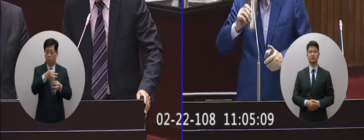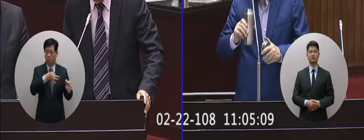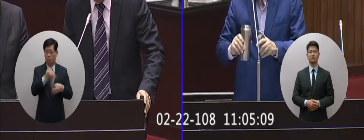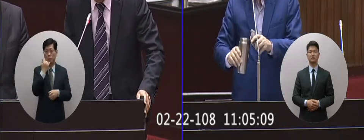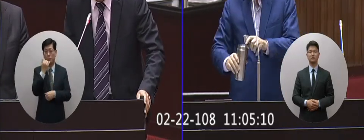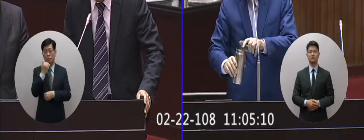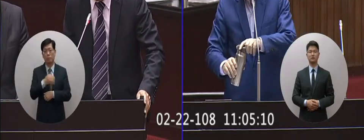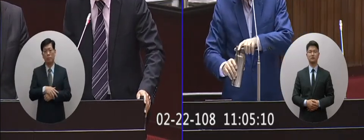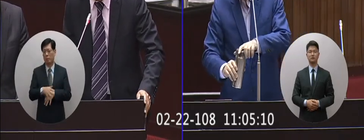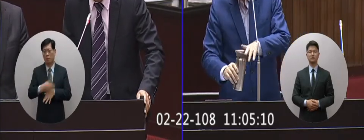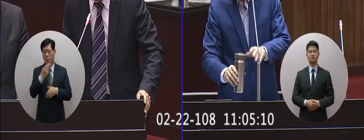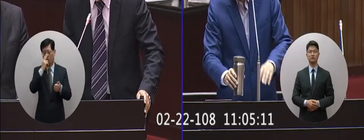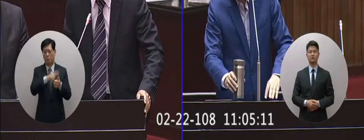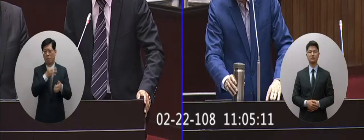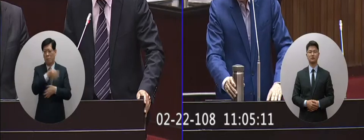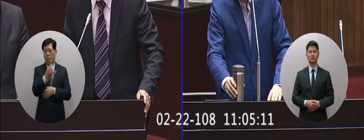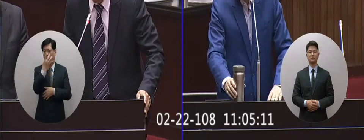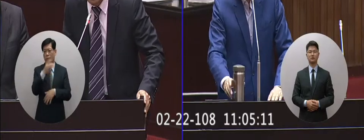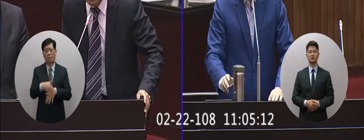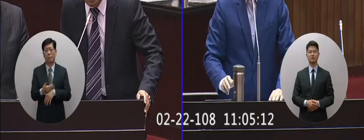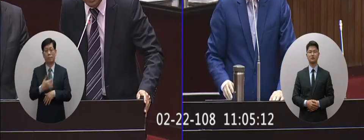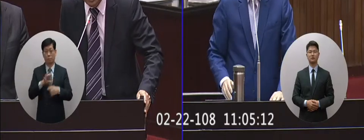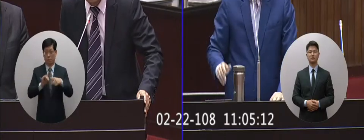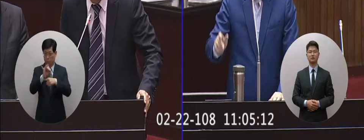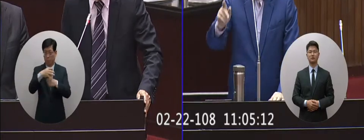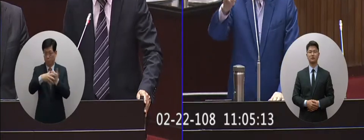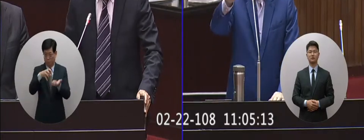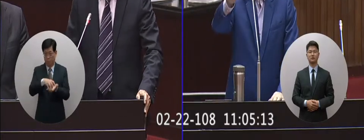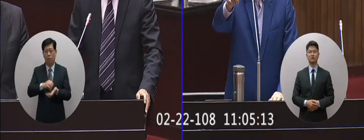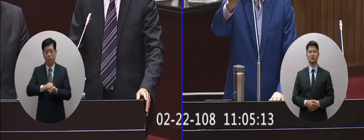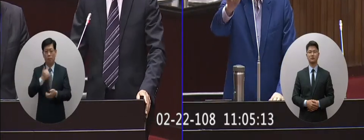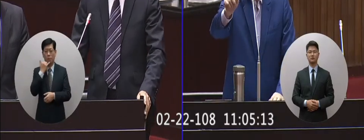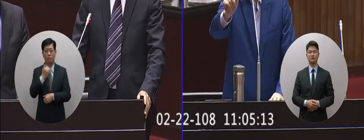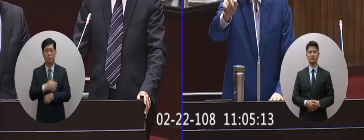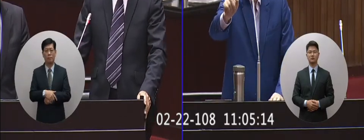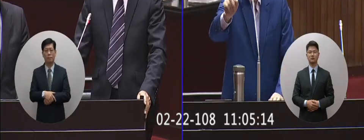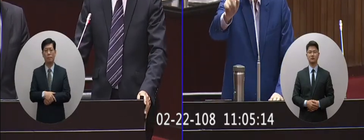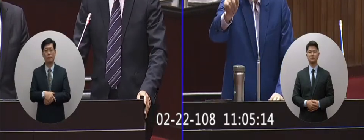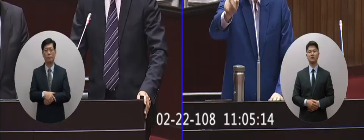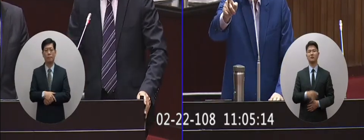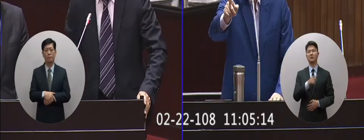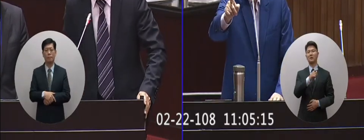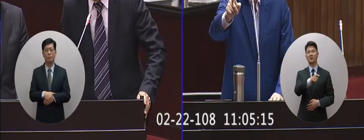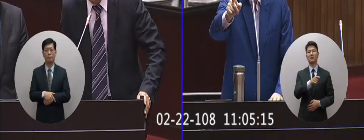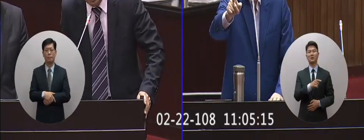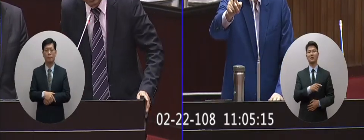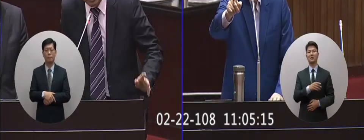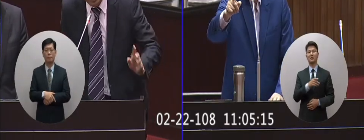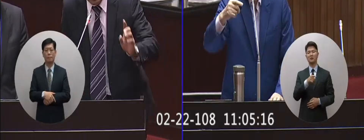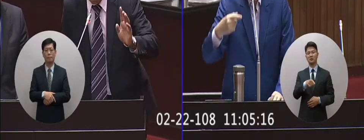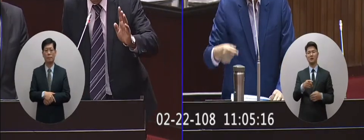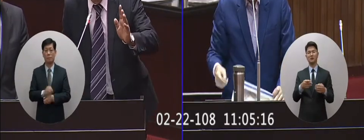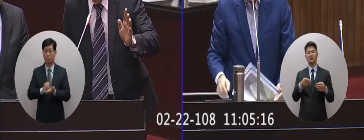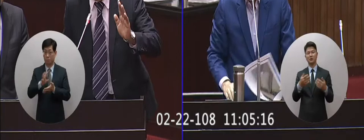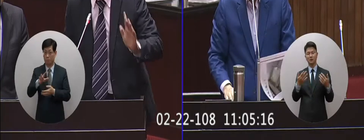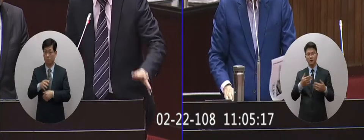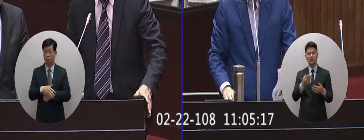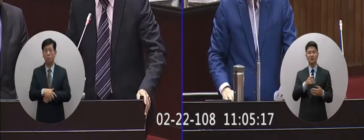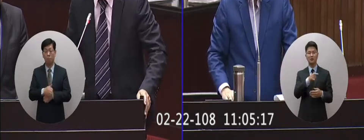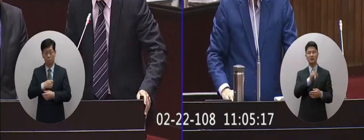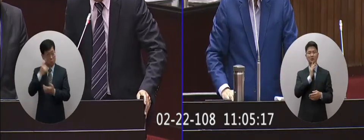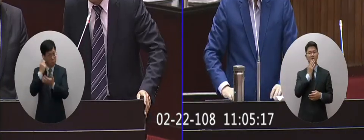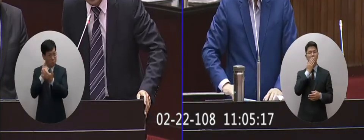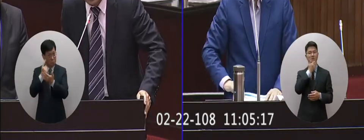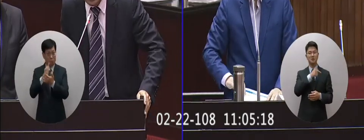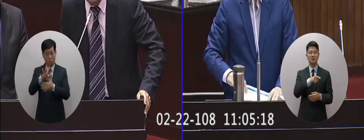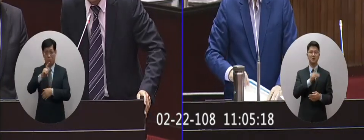报告，我们不会让消费者买不到鸡蛋，100%保证。 他又在粉饰太平。院长， 跟委员报告， 院长， 我们每